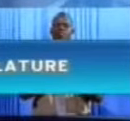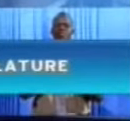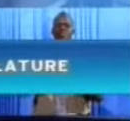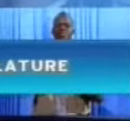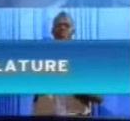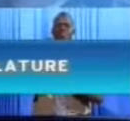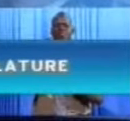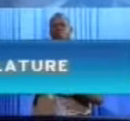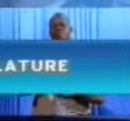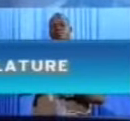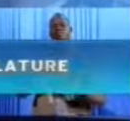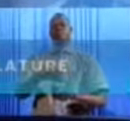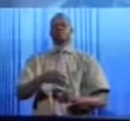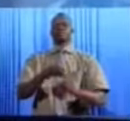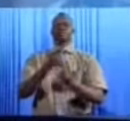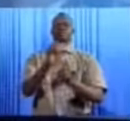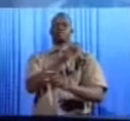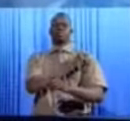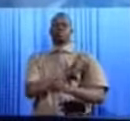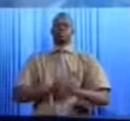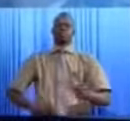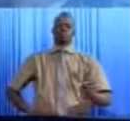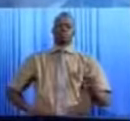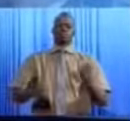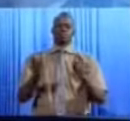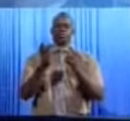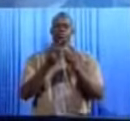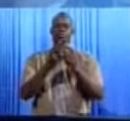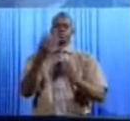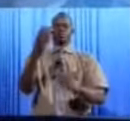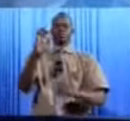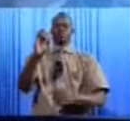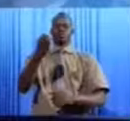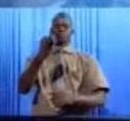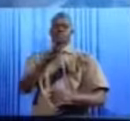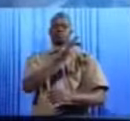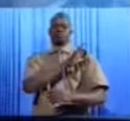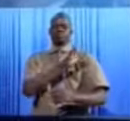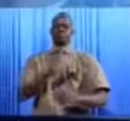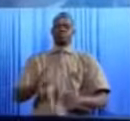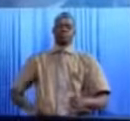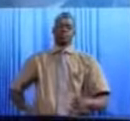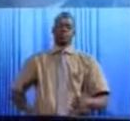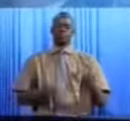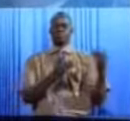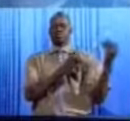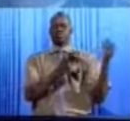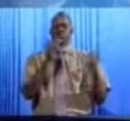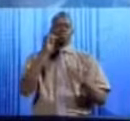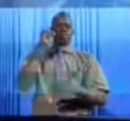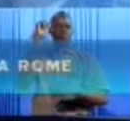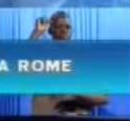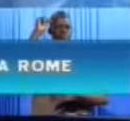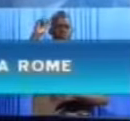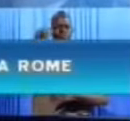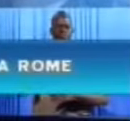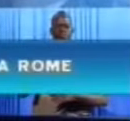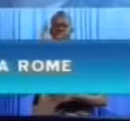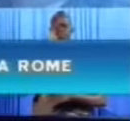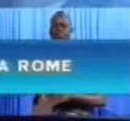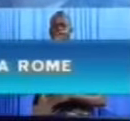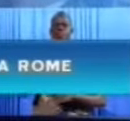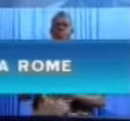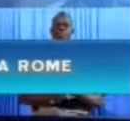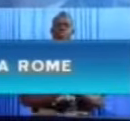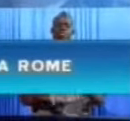de l'assemblée nationale elle est aussi la première de la cinquième législature des pisier les cardinaux sont réunis à rome pour